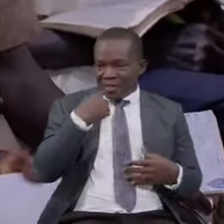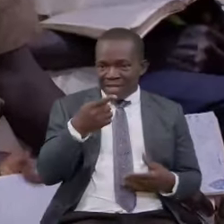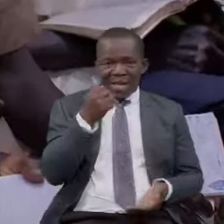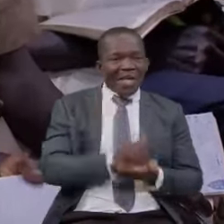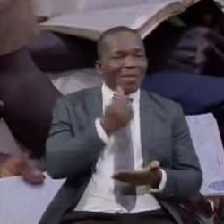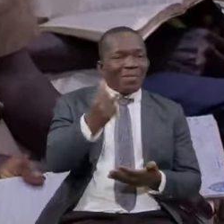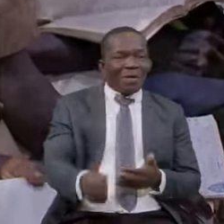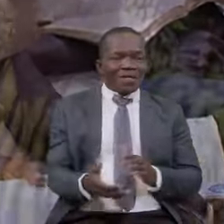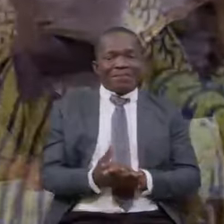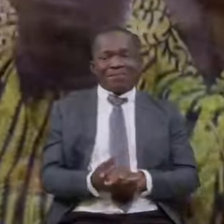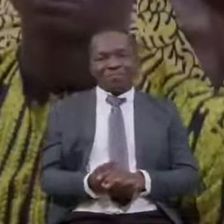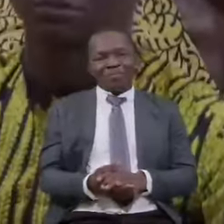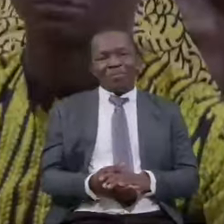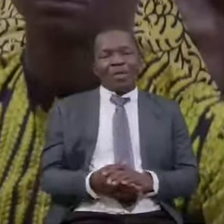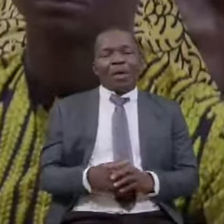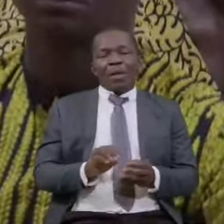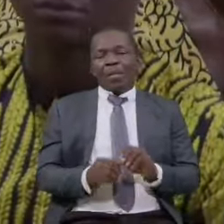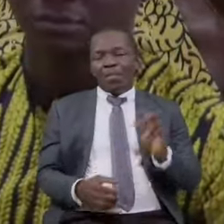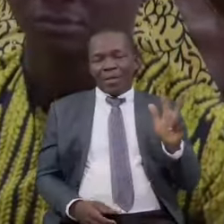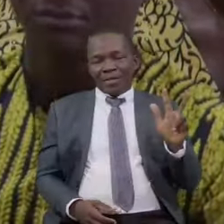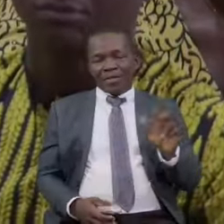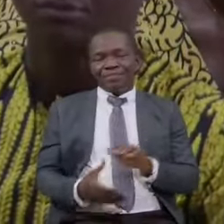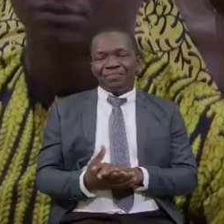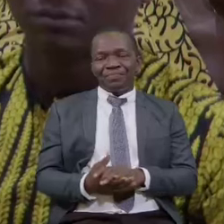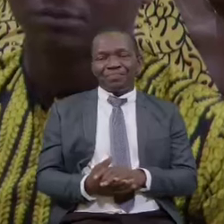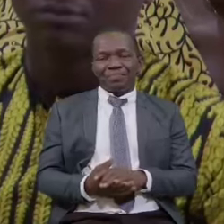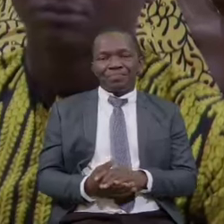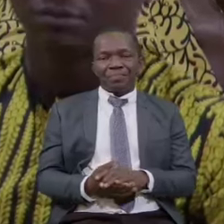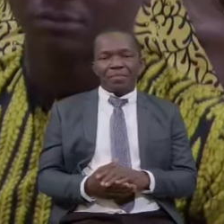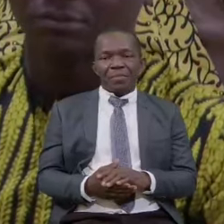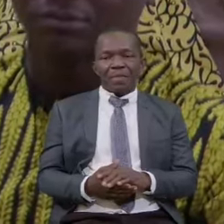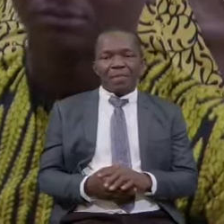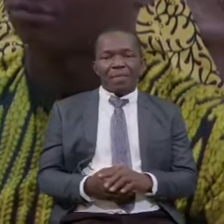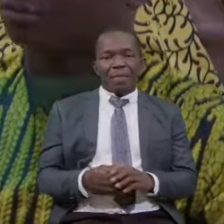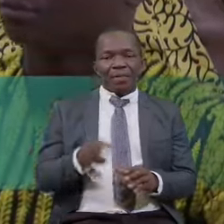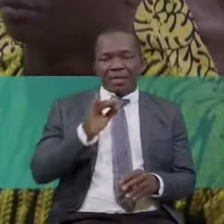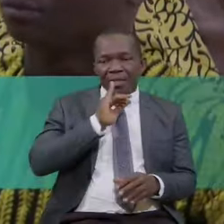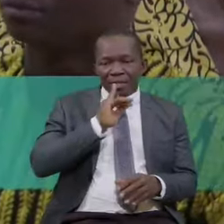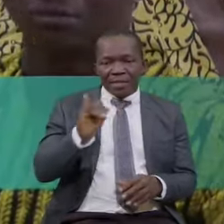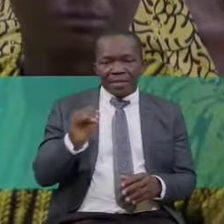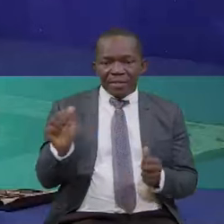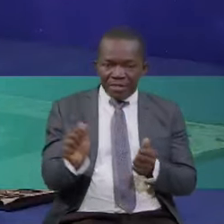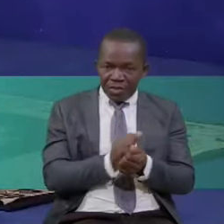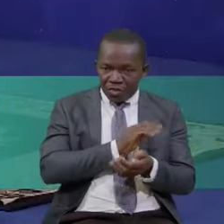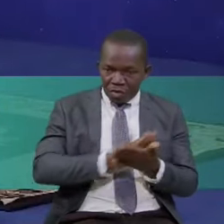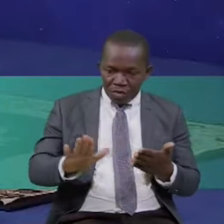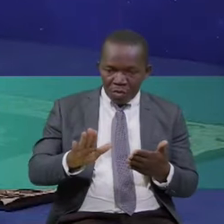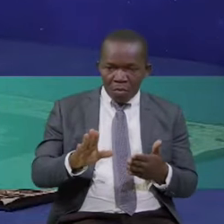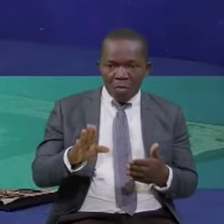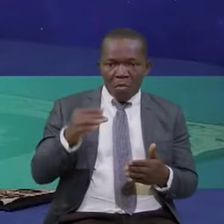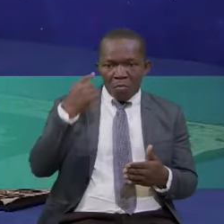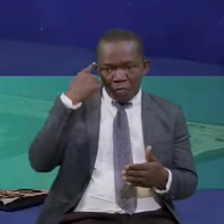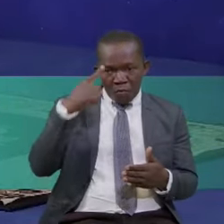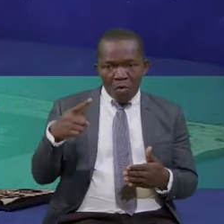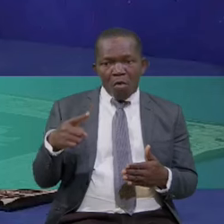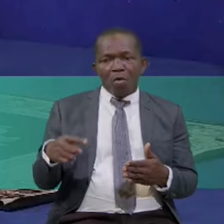le troisè élément maintenant hein la perdition pour l'abandon fatal